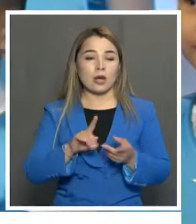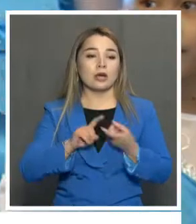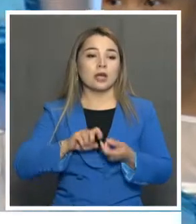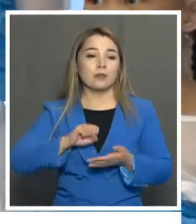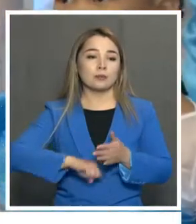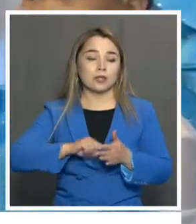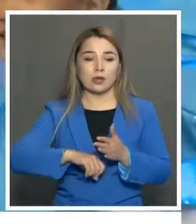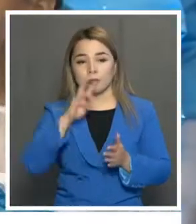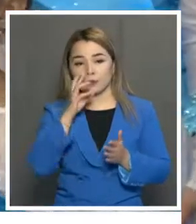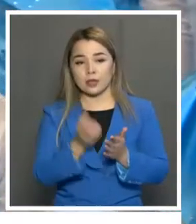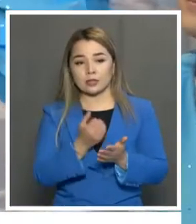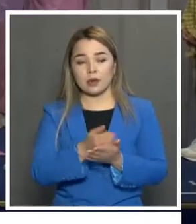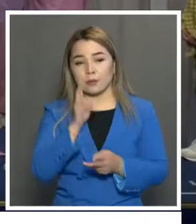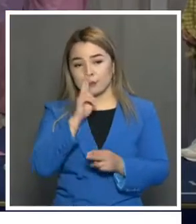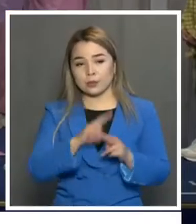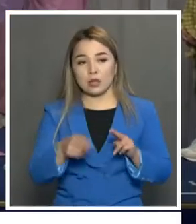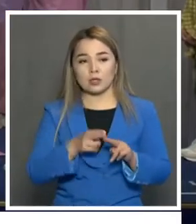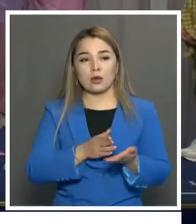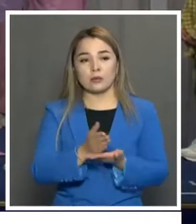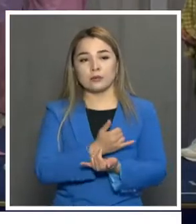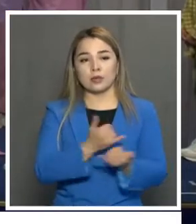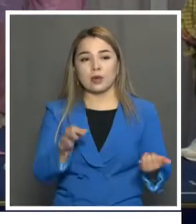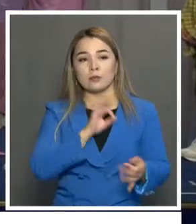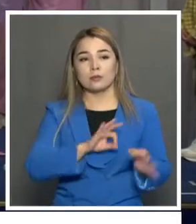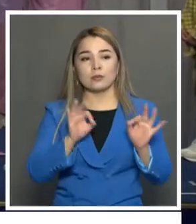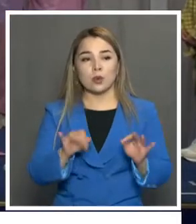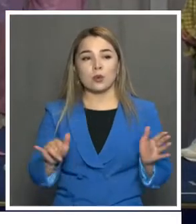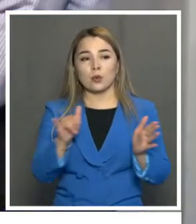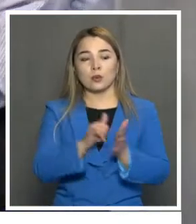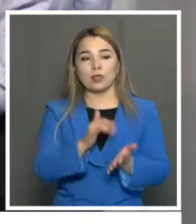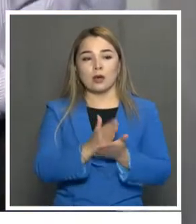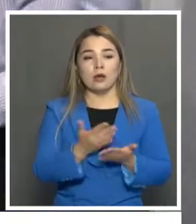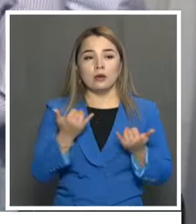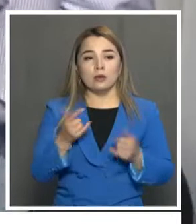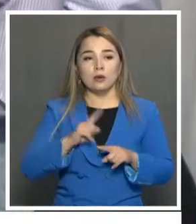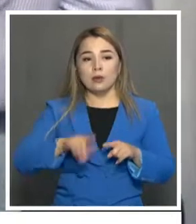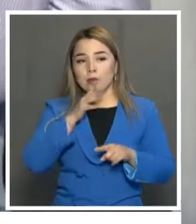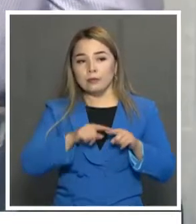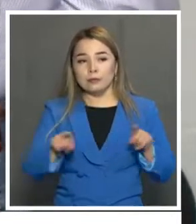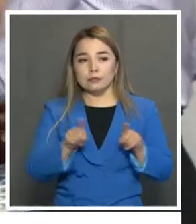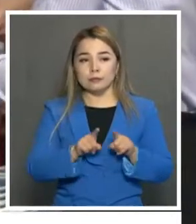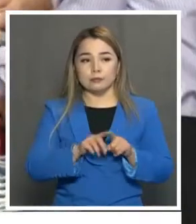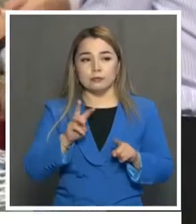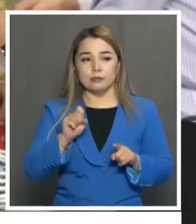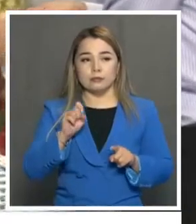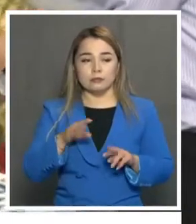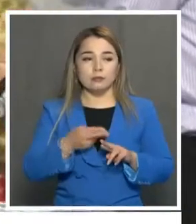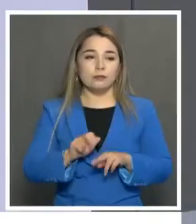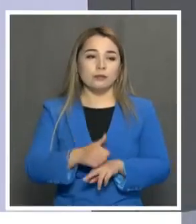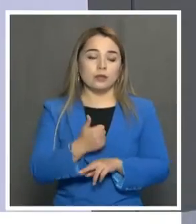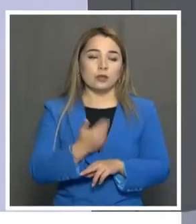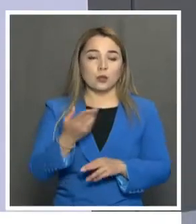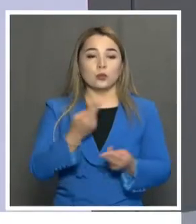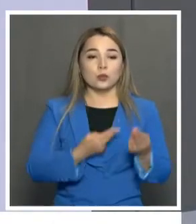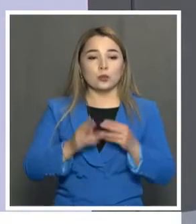салдарынан табысынан қағылған коммуналдық мекемелердің қызметін тиімді үйлестіру. Алдағы уақытта Тәуелсіздік сарайында Лейла Махаттың басшылығымен сурет галереясын